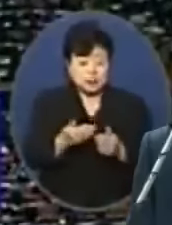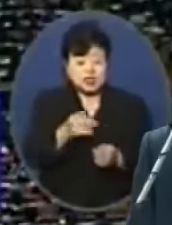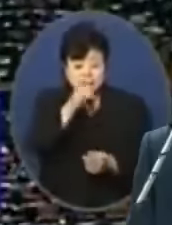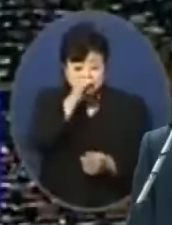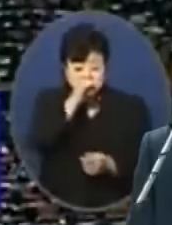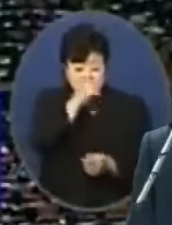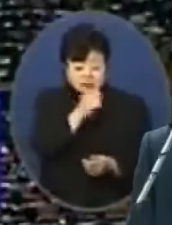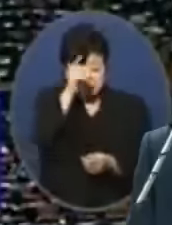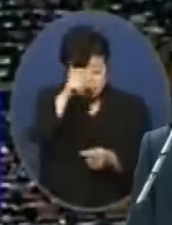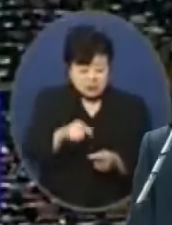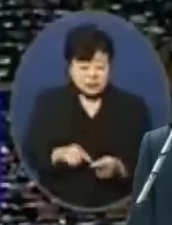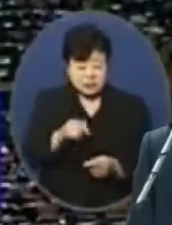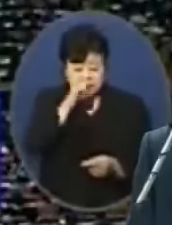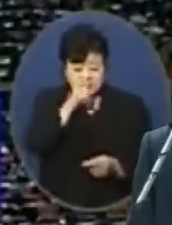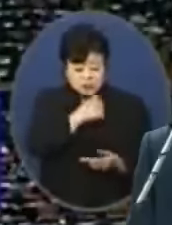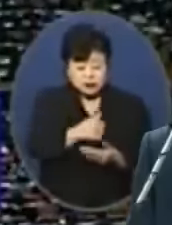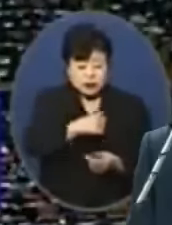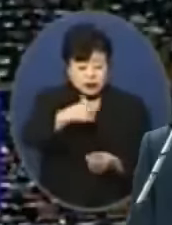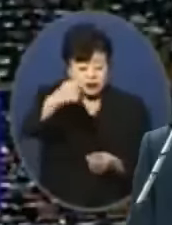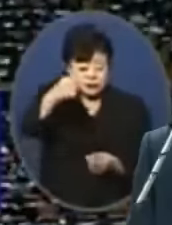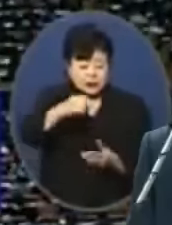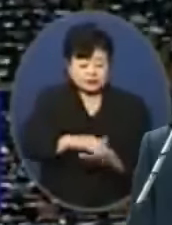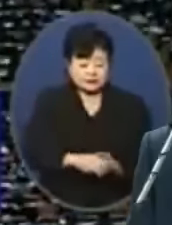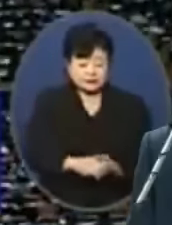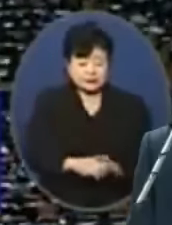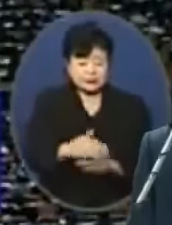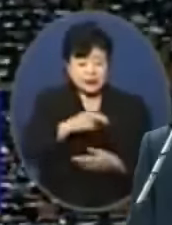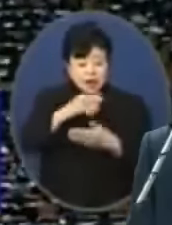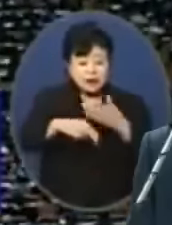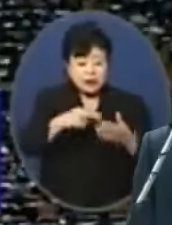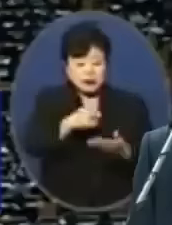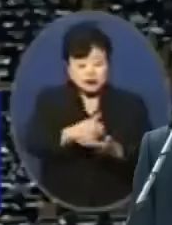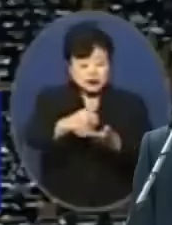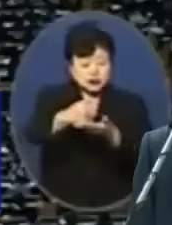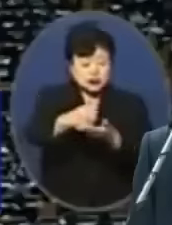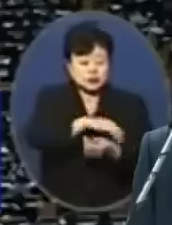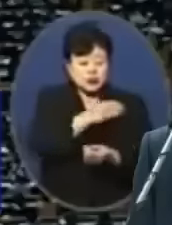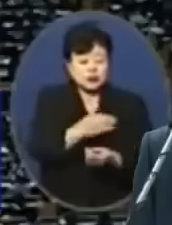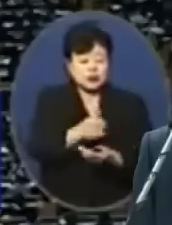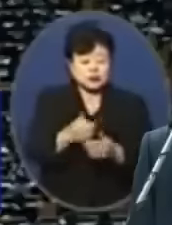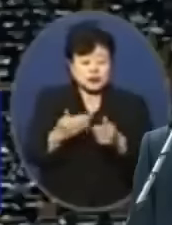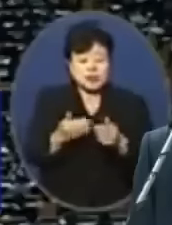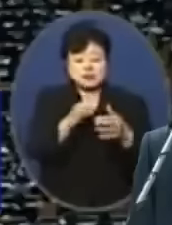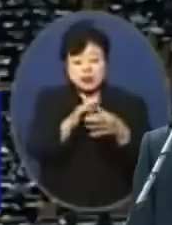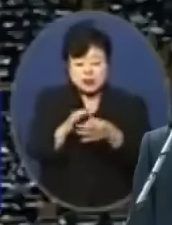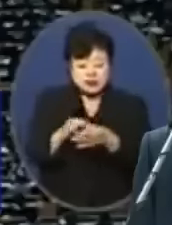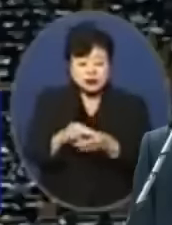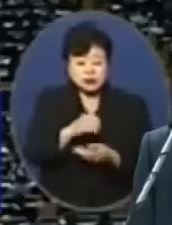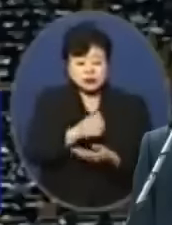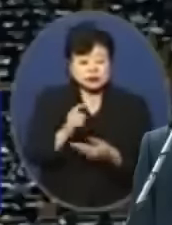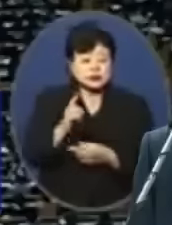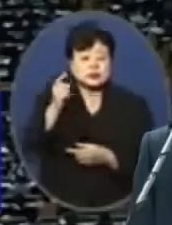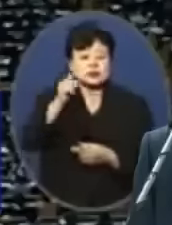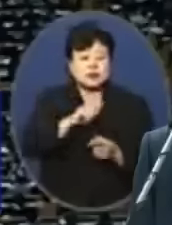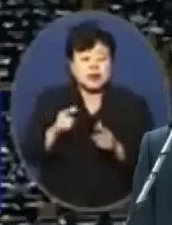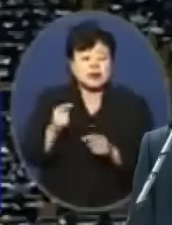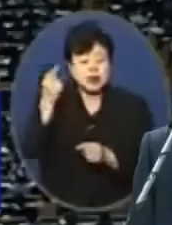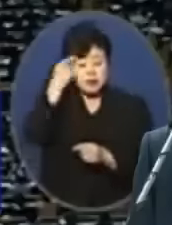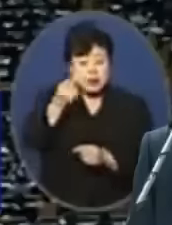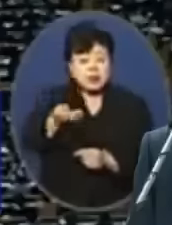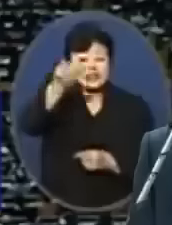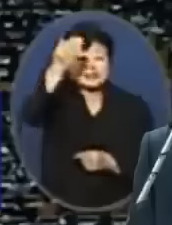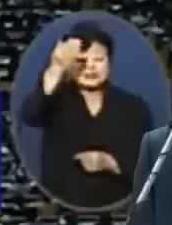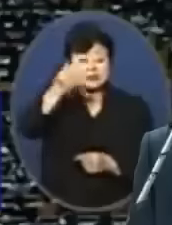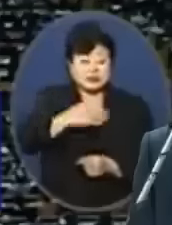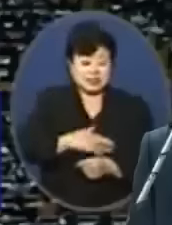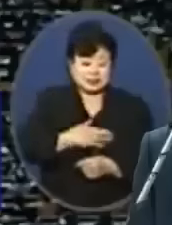사오니 천지에 있는 것이 다 주의 것이로소이다. 야훼여 주인 주권도 주께 속하여 사오니 주는 높으사 만물을